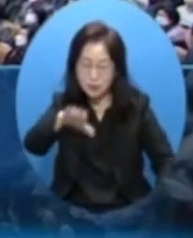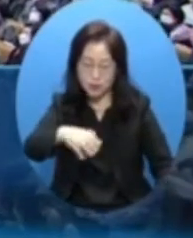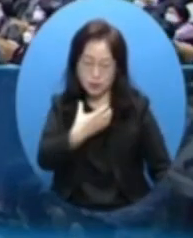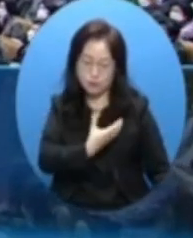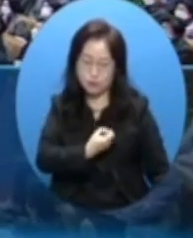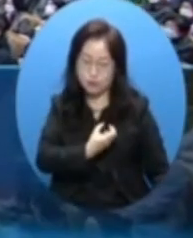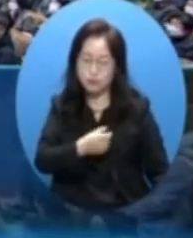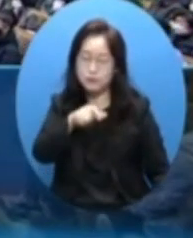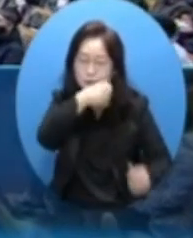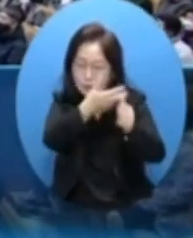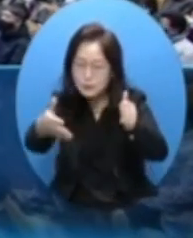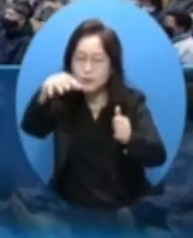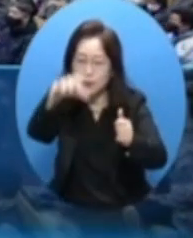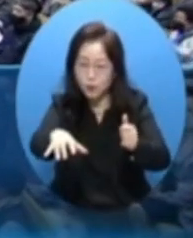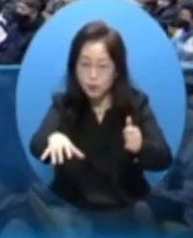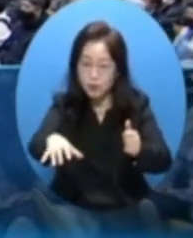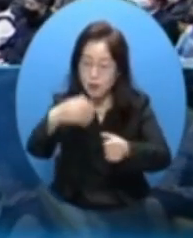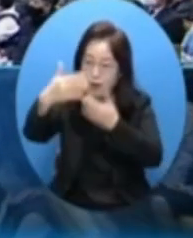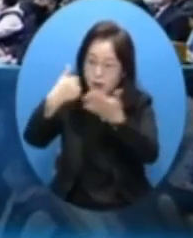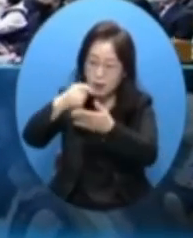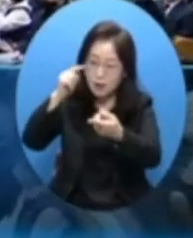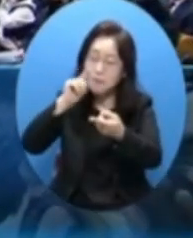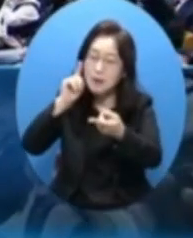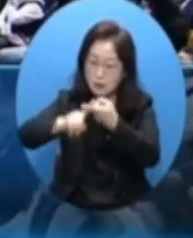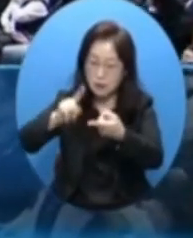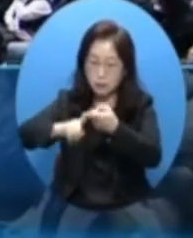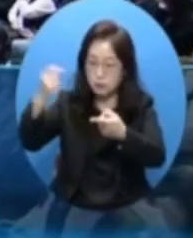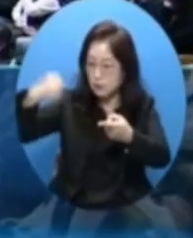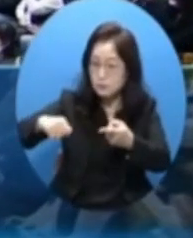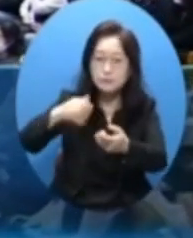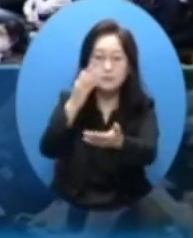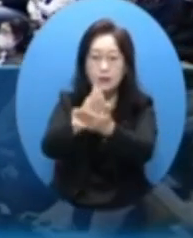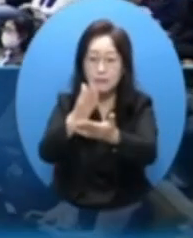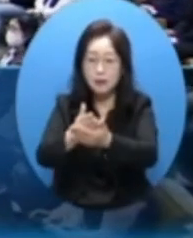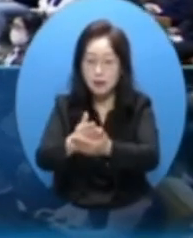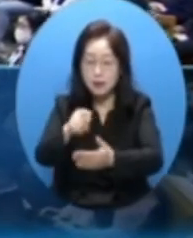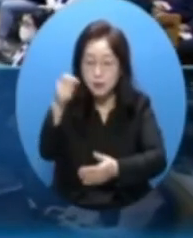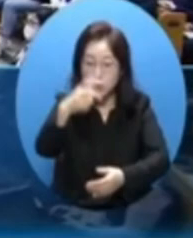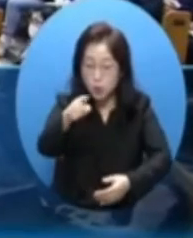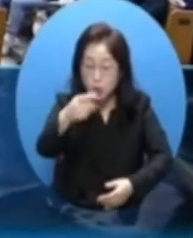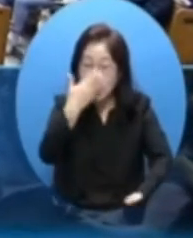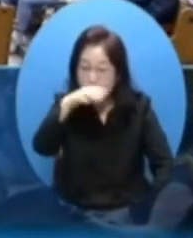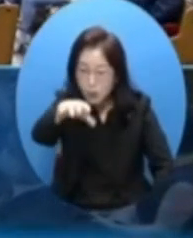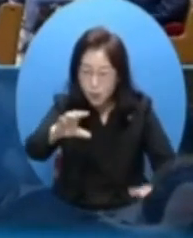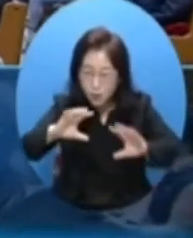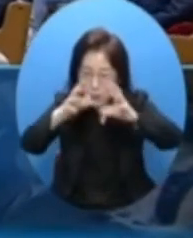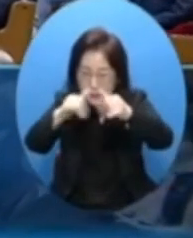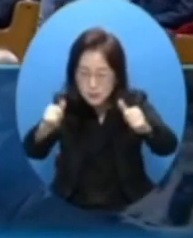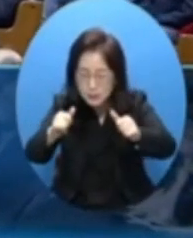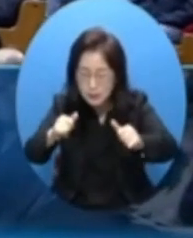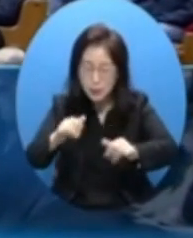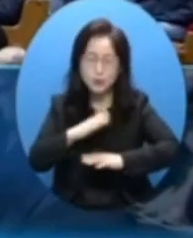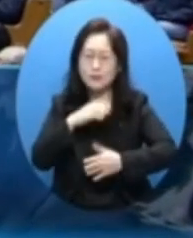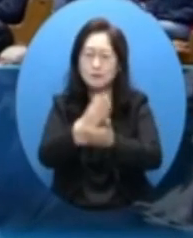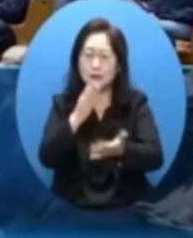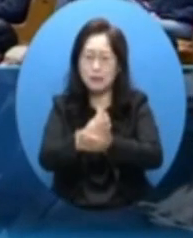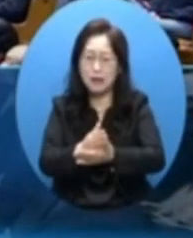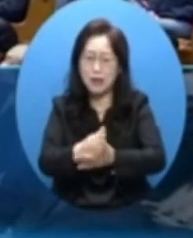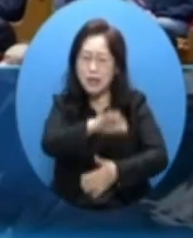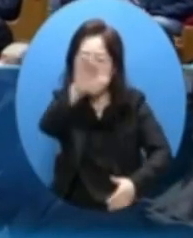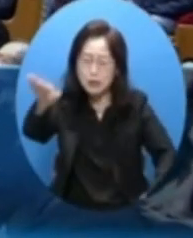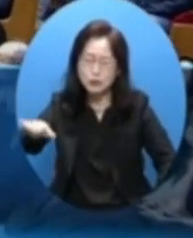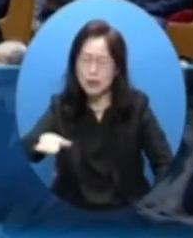땅이니라 다만 야훼를 거역하지 말라 거역하지는 말라 또 그 땅 백성을 두려워하지 말라 그들은 우리의 먹이라 그들의 보좌는